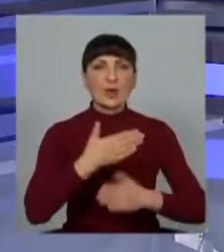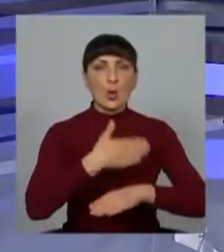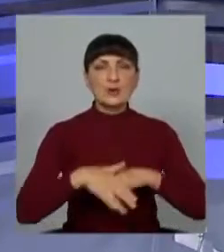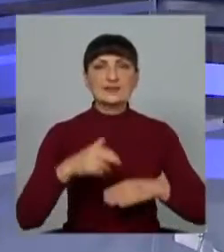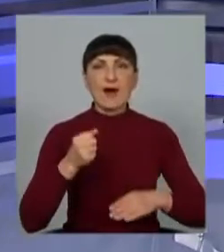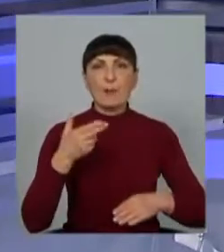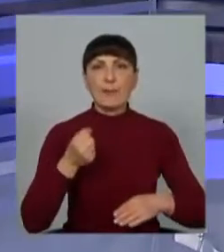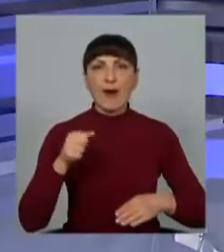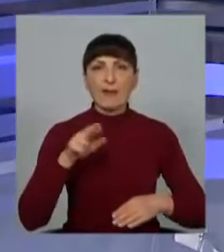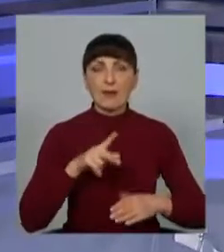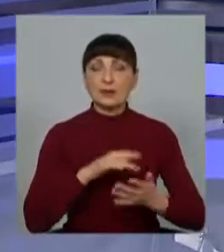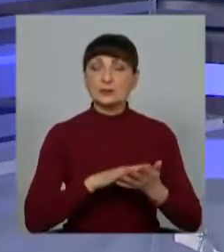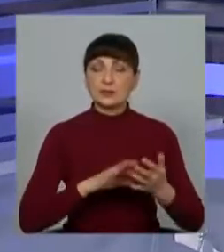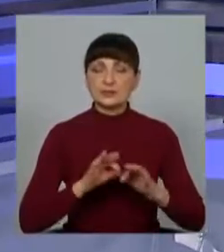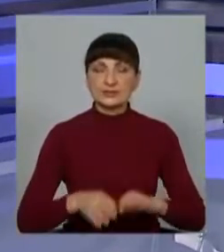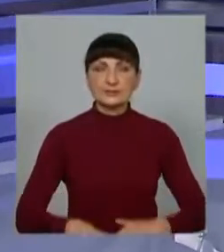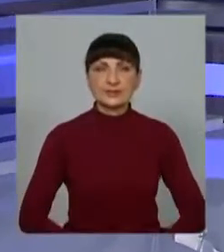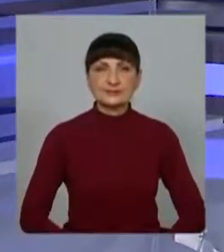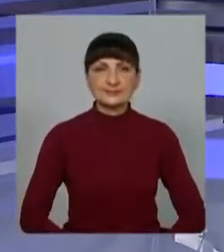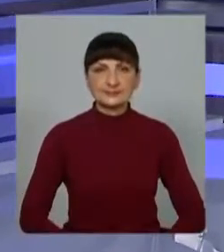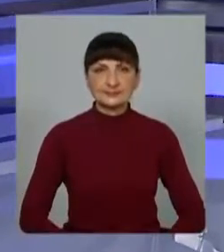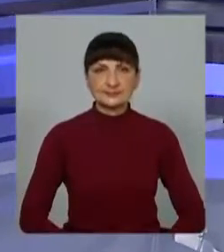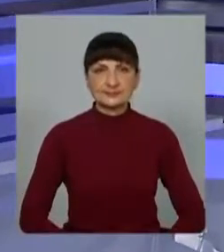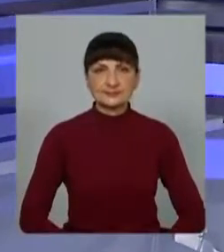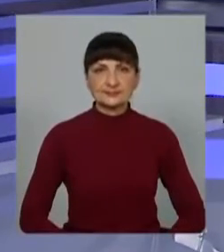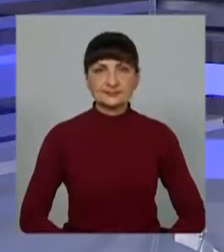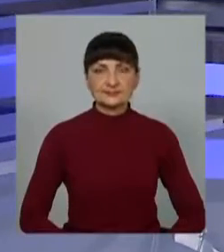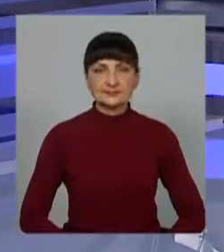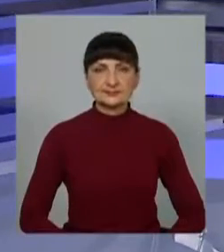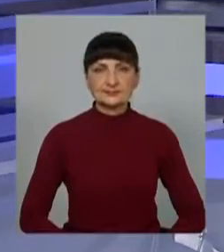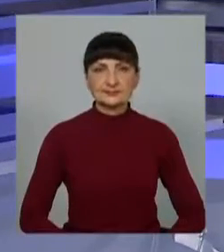Абая. Аян Рафидарикпаева продолжит тему.